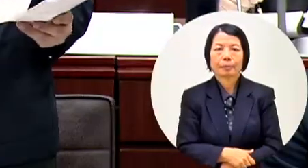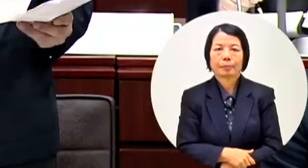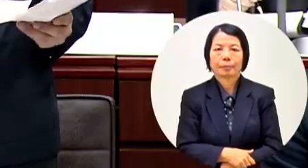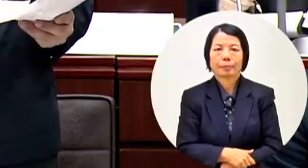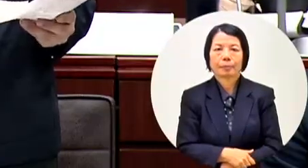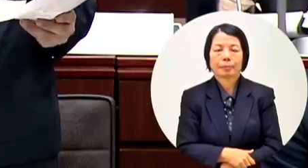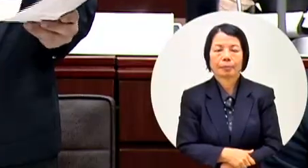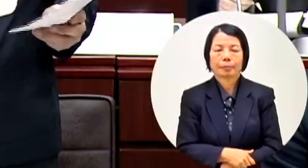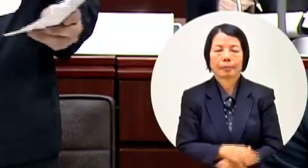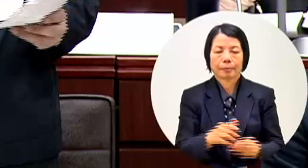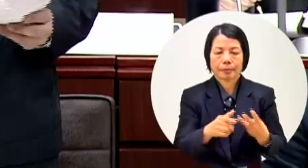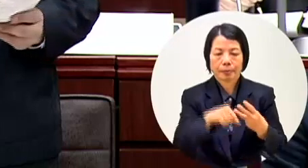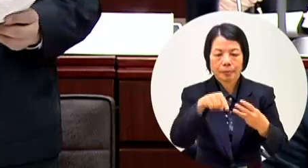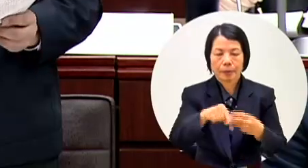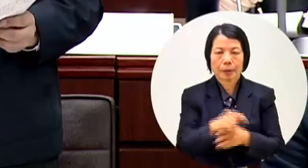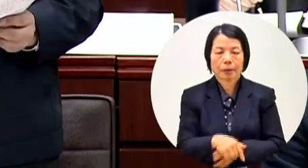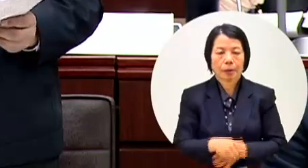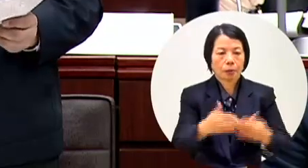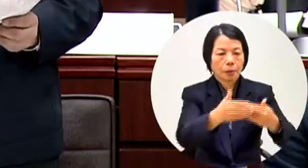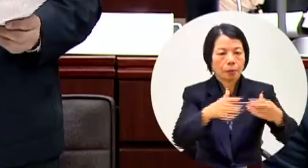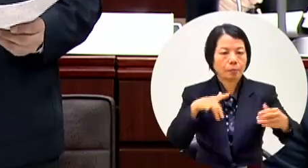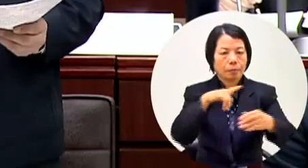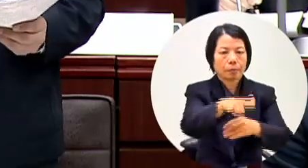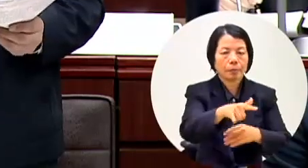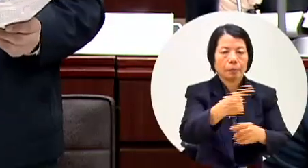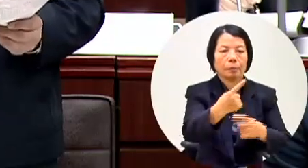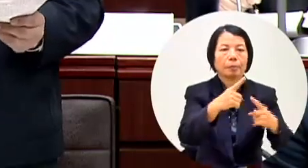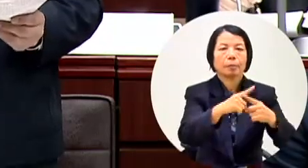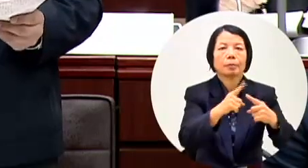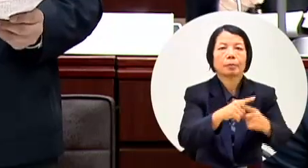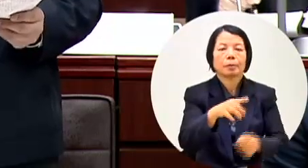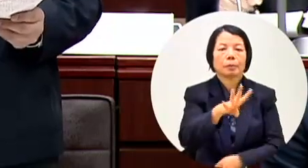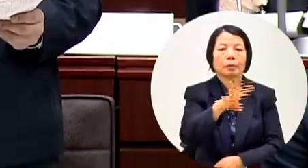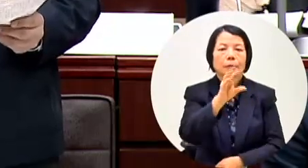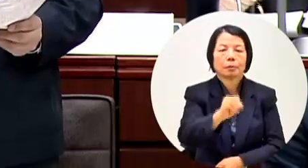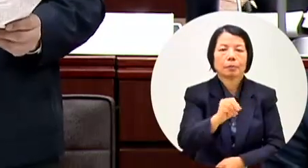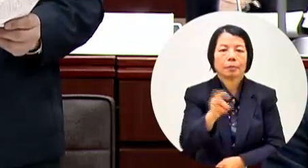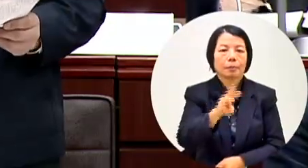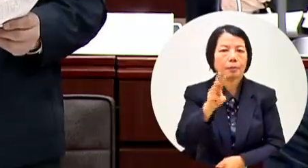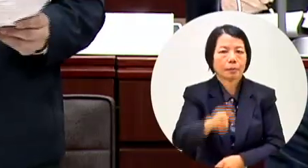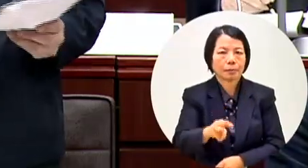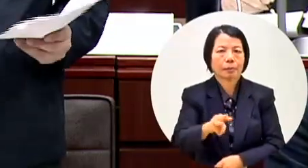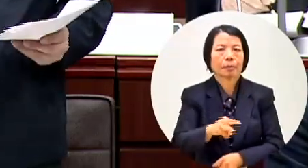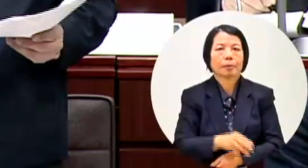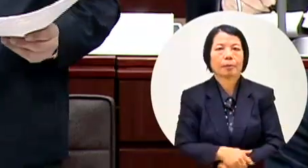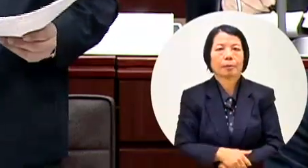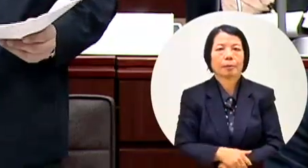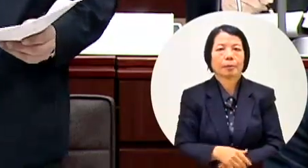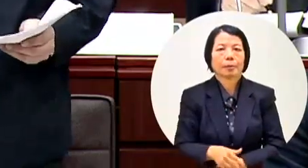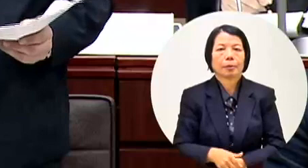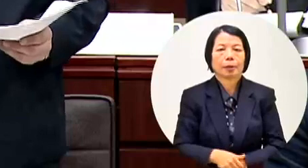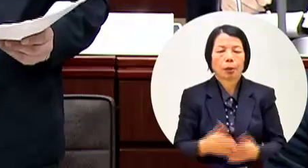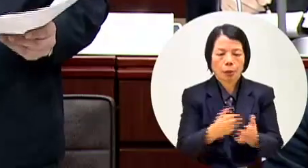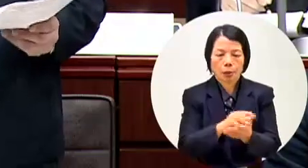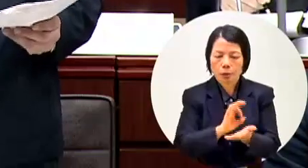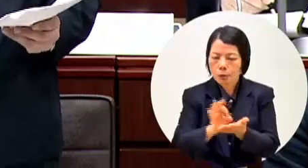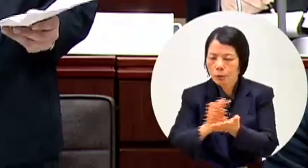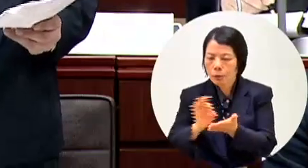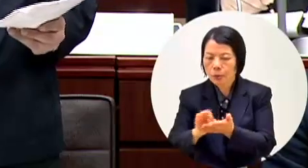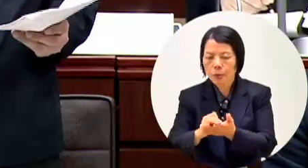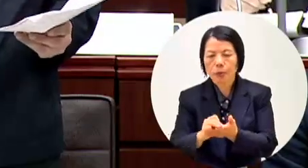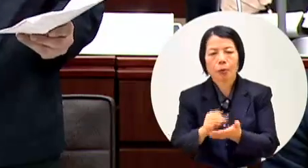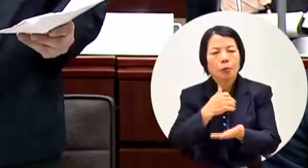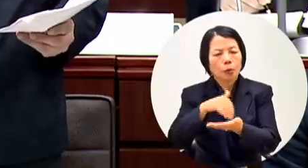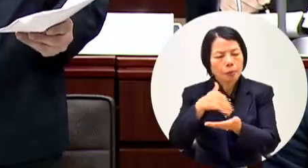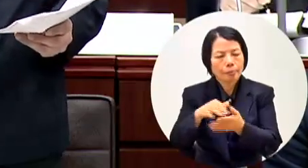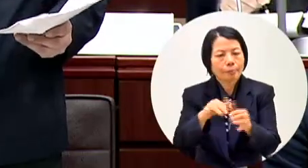第三，这次去中国大陆大概一个人43000块，约估花到81万左右，